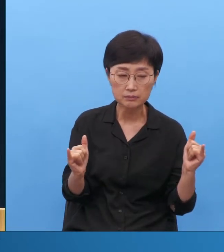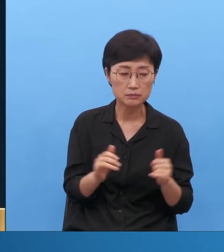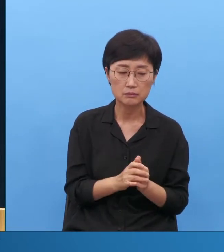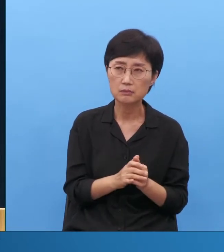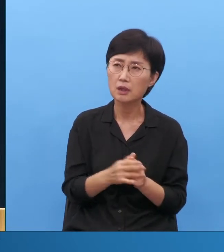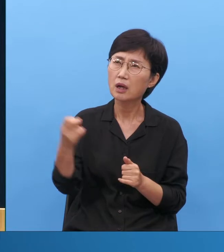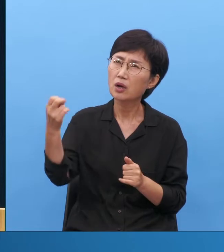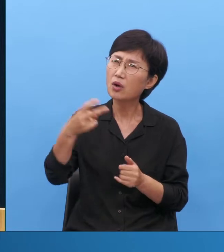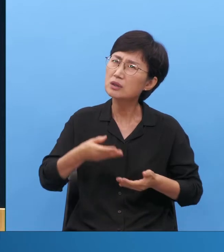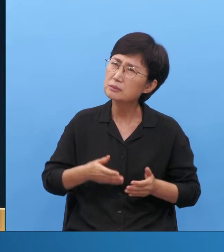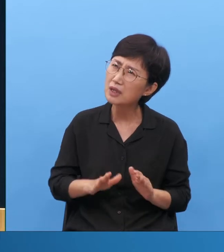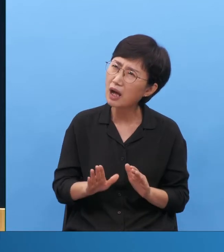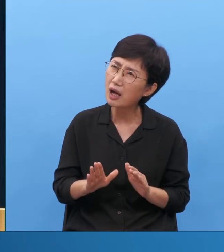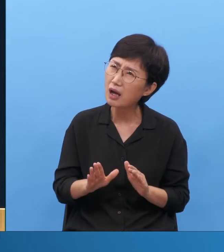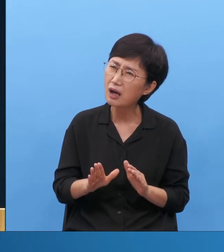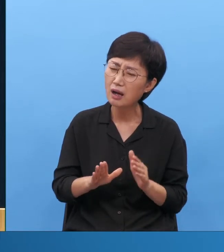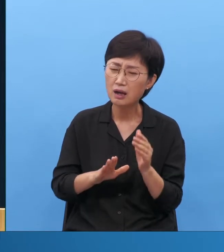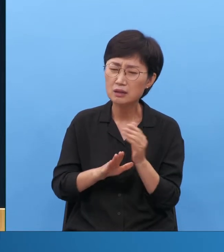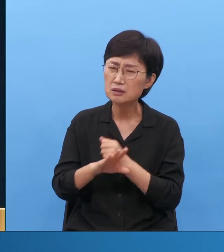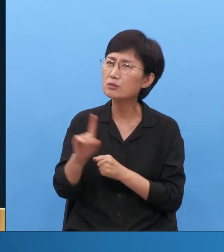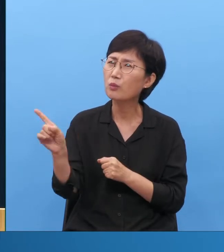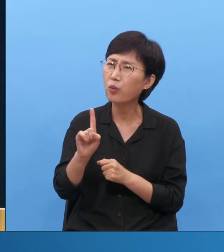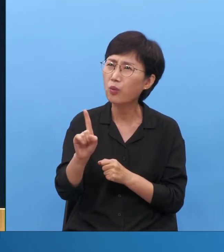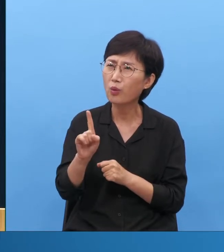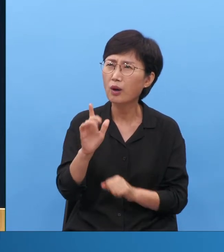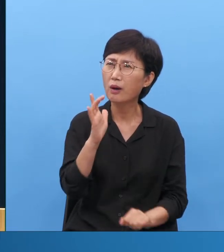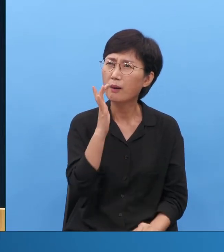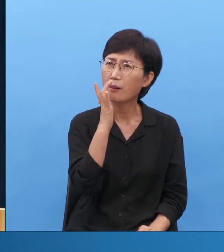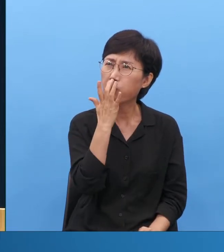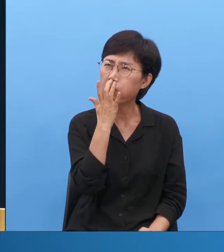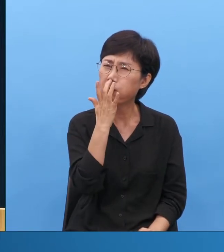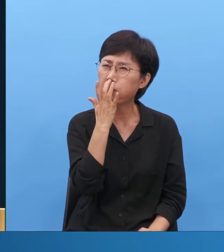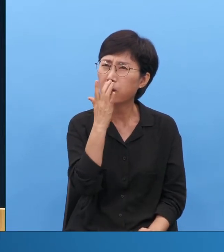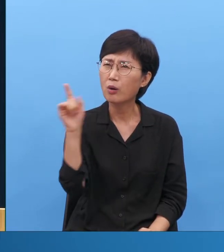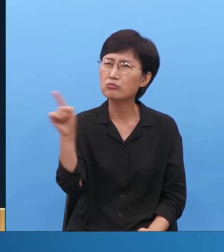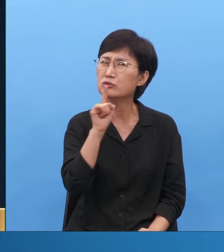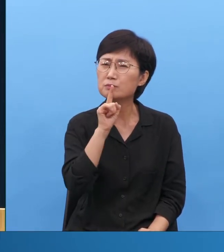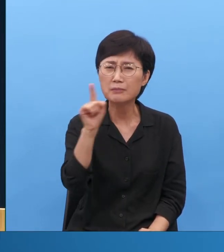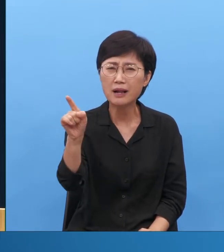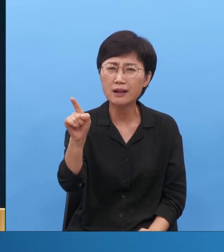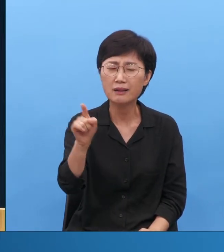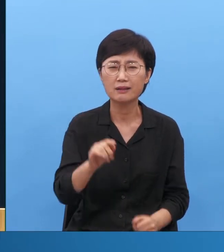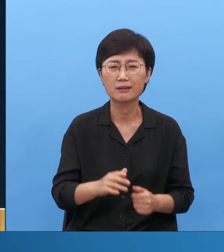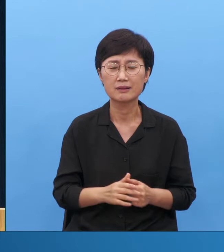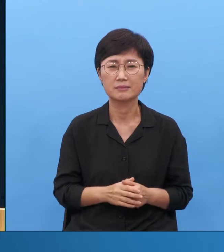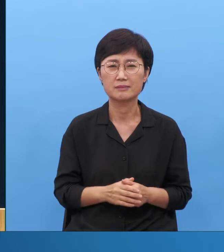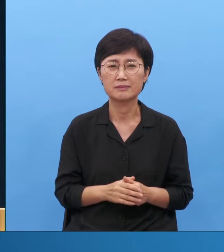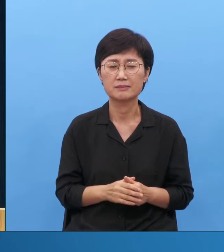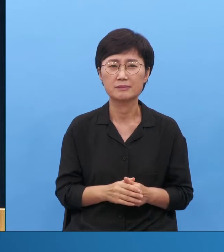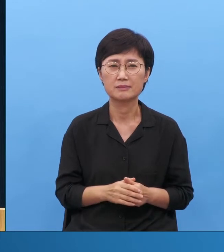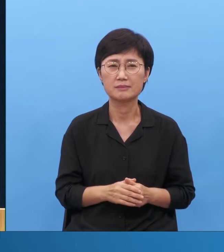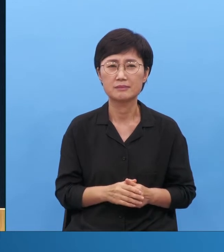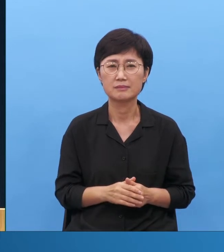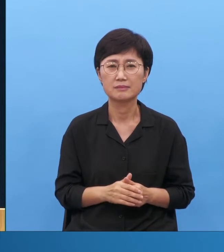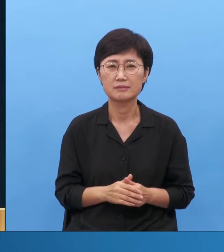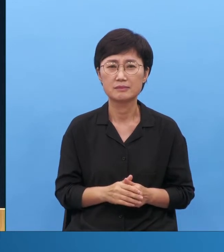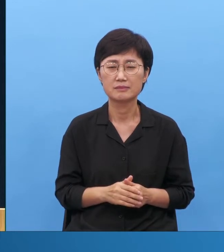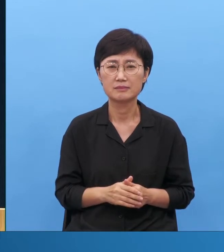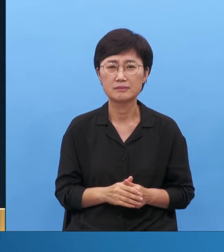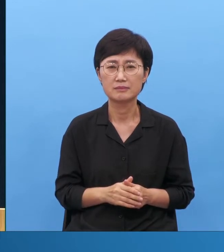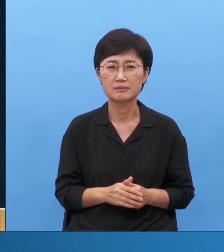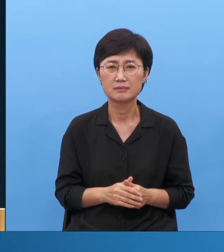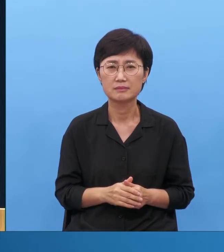못 알아들었습니까? Nicodemus, who knows so much, is so renowned and possesses all these things, could he not understand the words that Jesus says, saying that he had to be